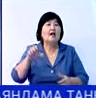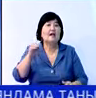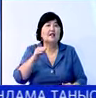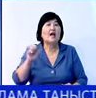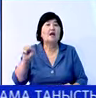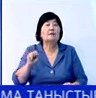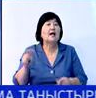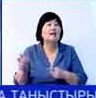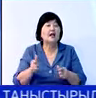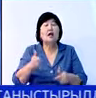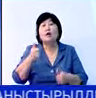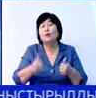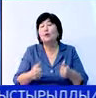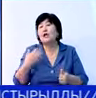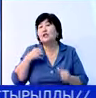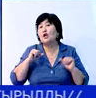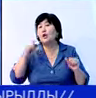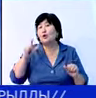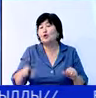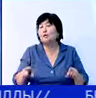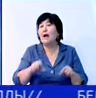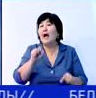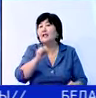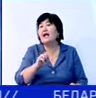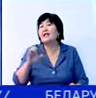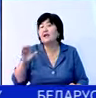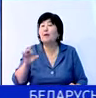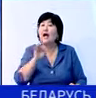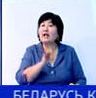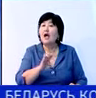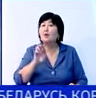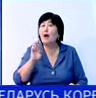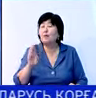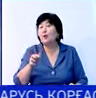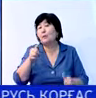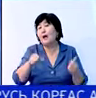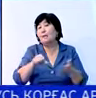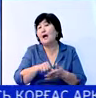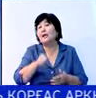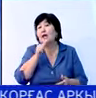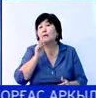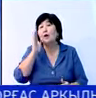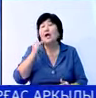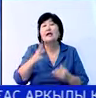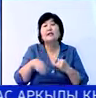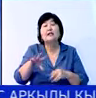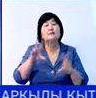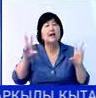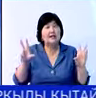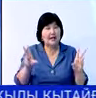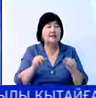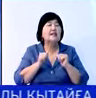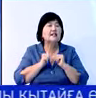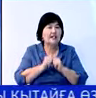дайындады. Дүбірлі бәсекеде сыр спортшылары Айсамал Сансызбаева мен Рахат Бекболат бақтарын сынап көрмек. Жерлестерімізге сәттілік серік